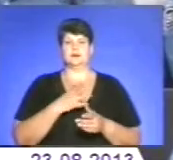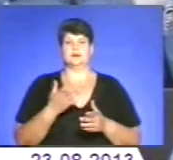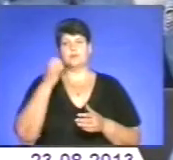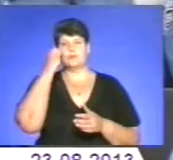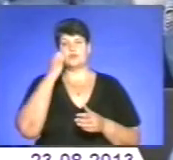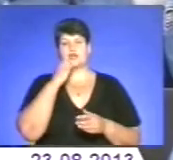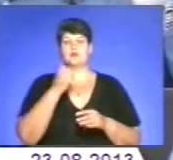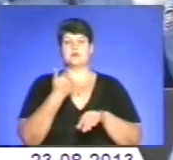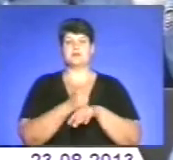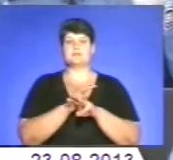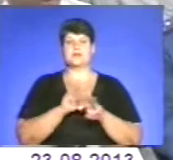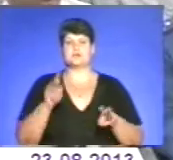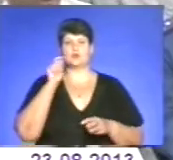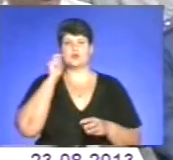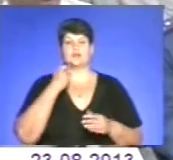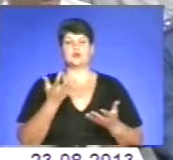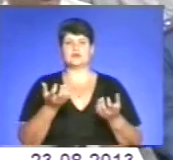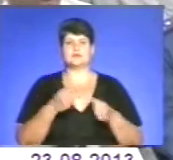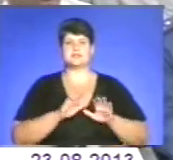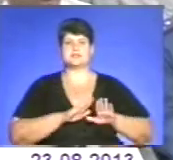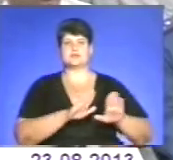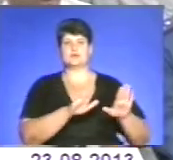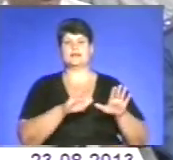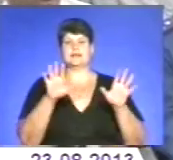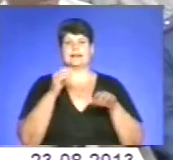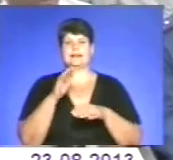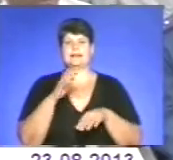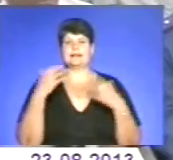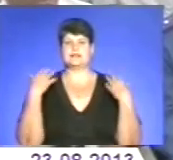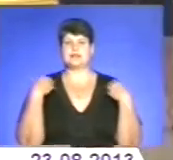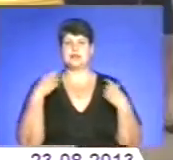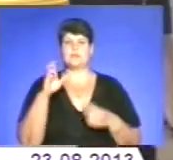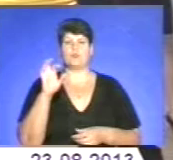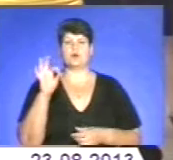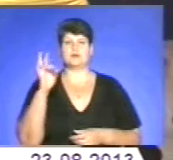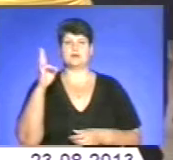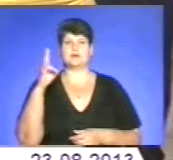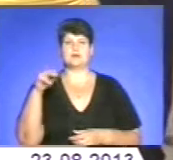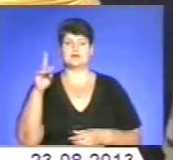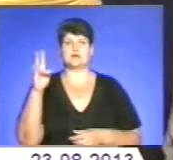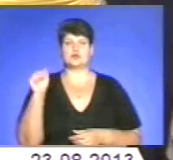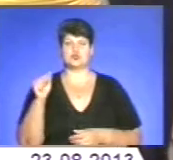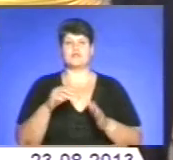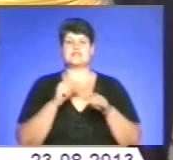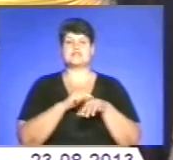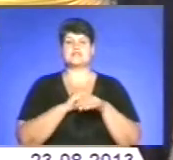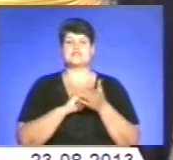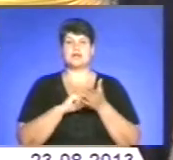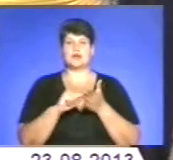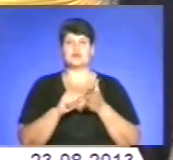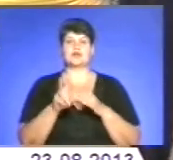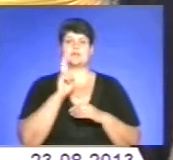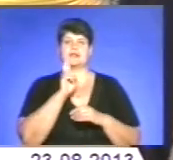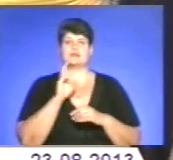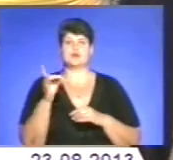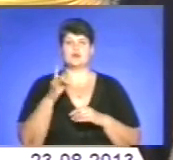Подяку від прем'єр-міністра України отримав заступник начальника слідчого управління Тарас Боднарчук. Відзнаку Верховної Ради України керівник Кременецького